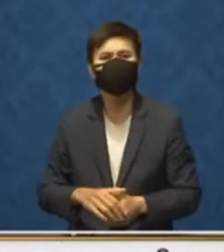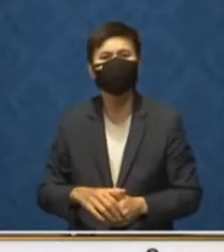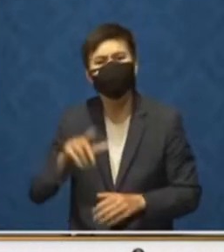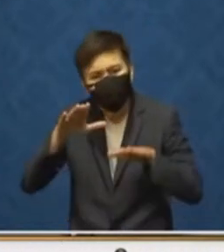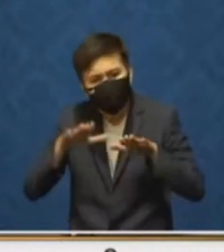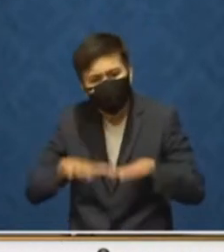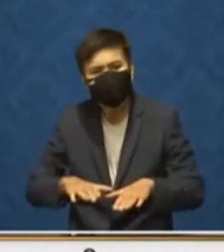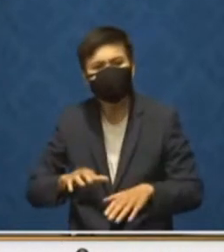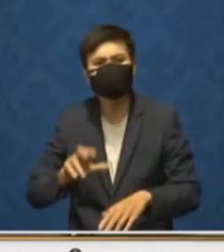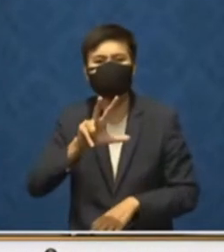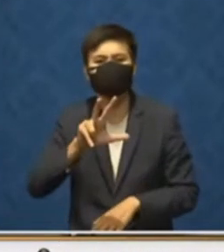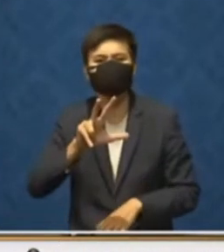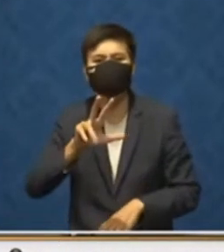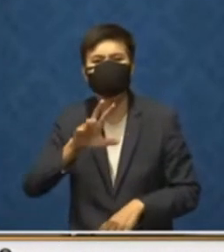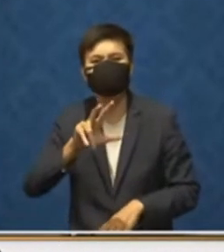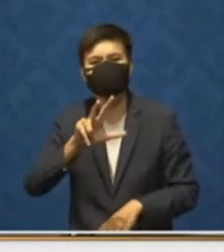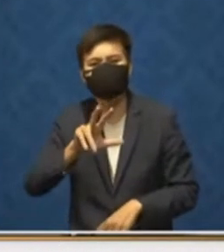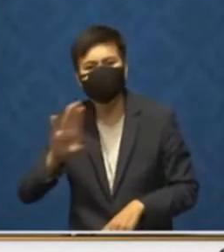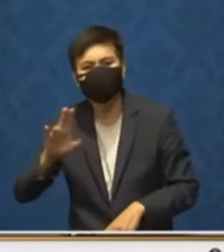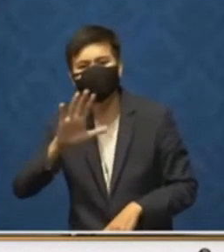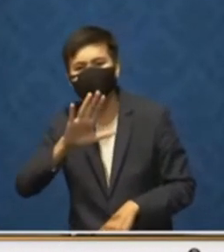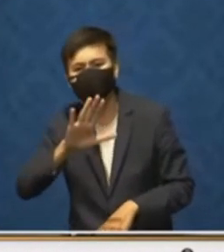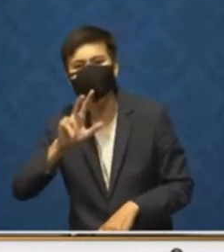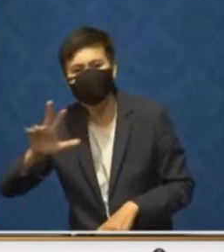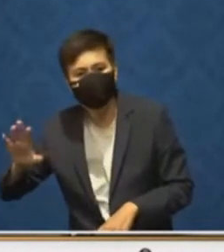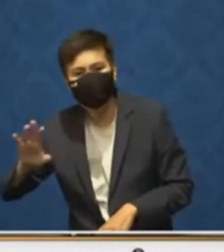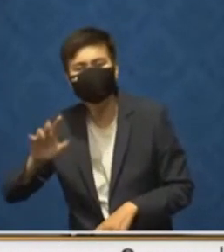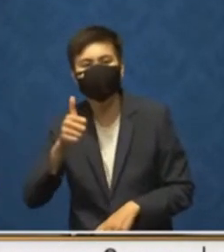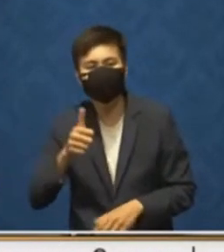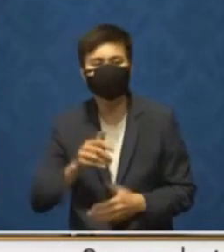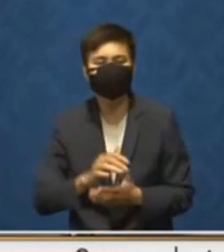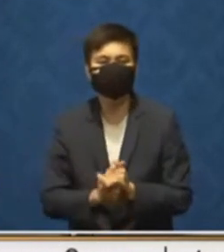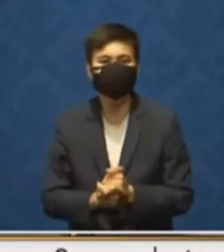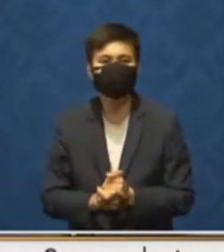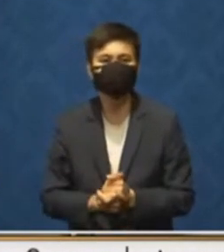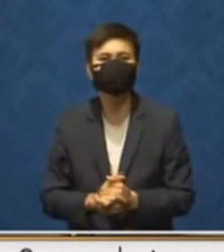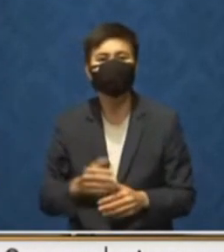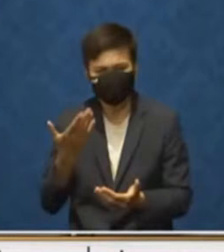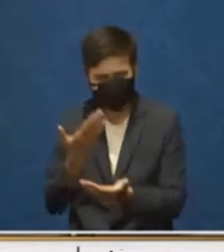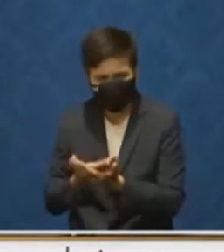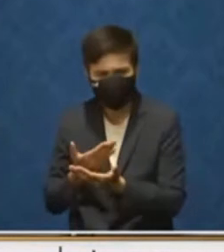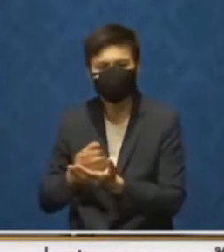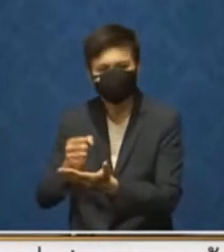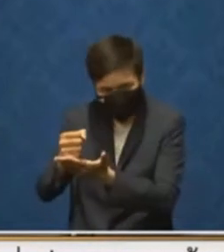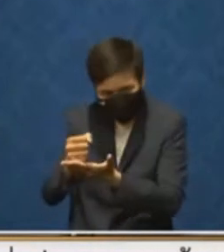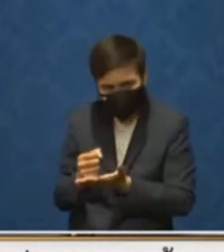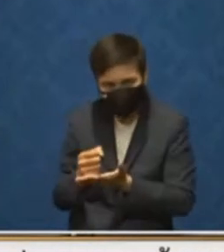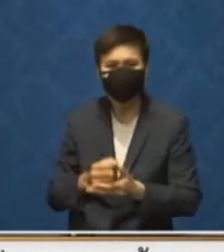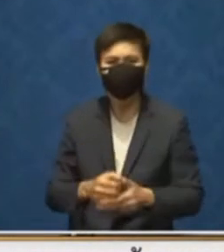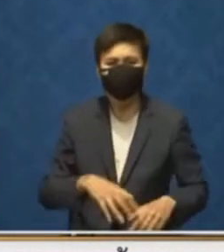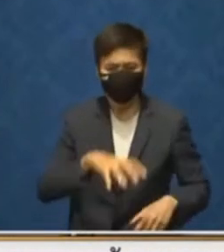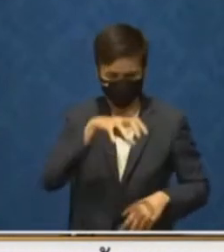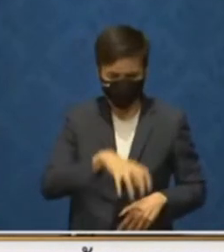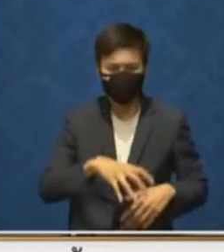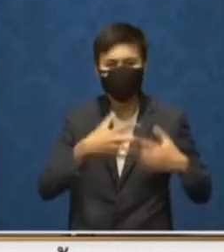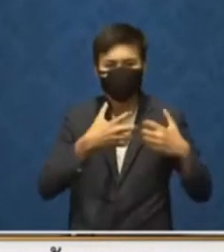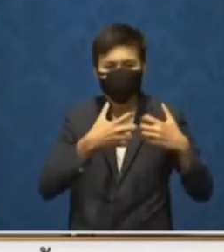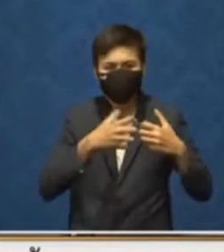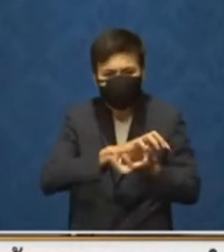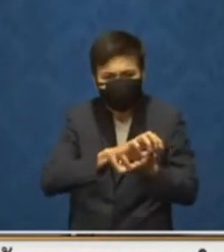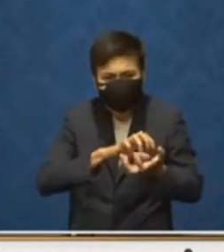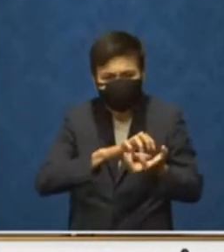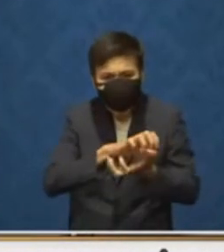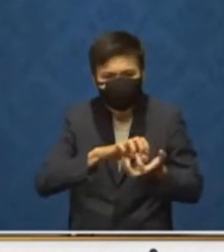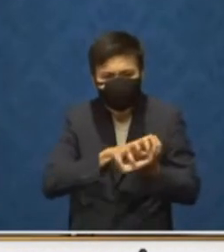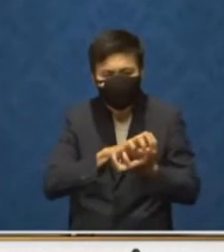บาทได้เลยครับแต่ไปเอาเงินกองทุนมาชดเชยลงกันซะดีๆอะไรมาดูตรงกันปิดแป้งเลย